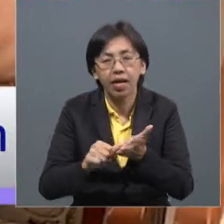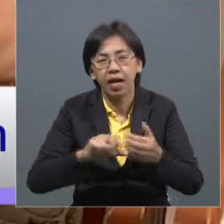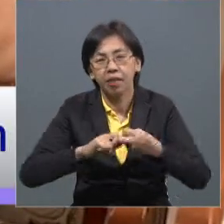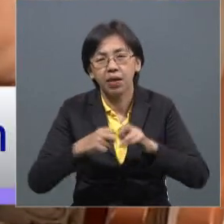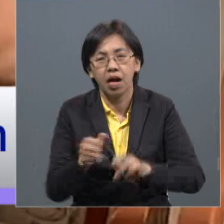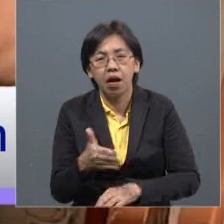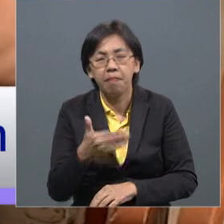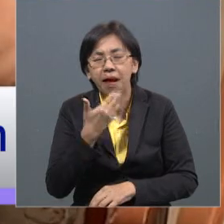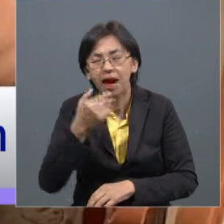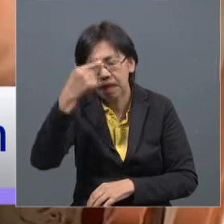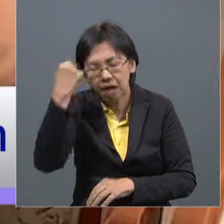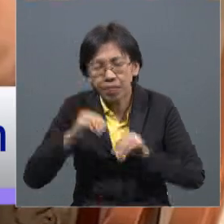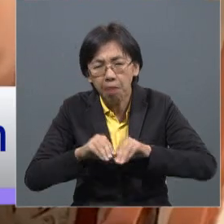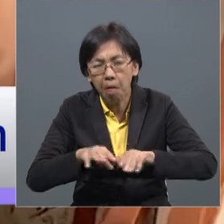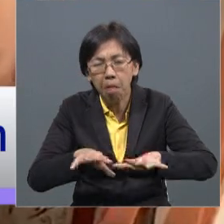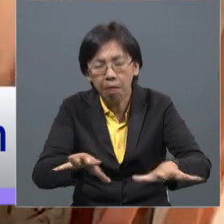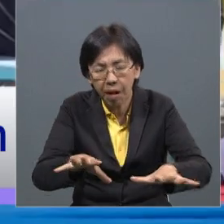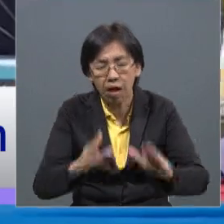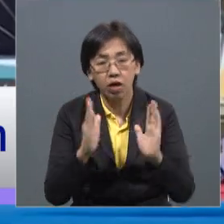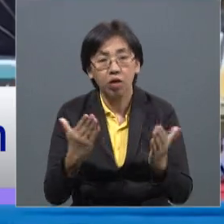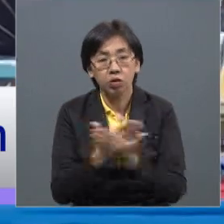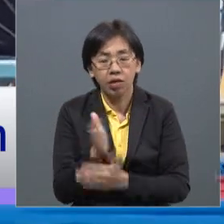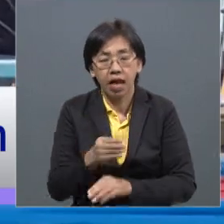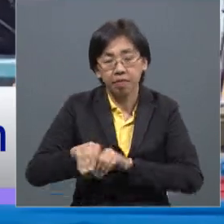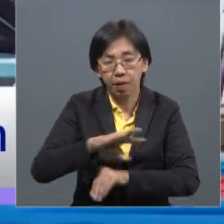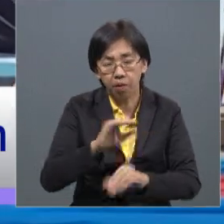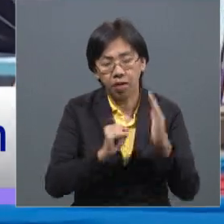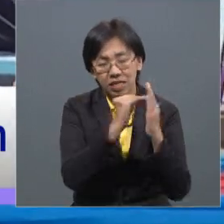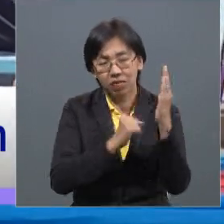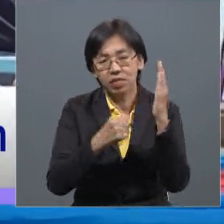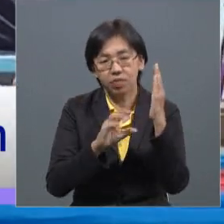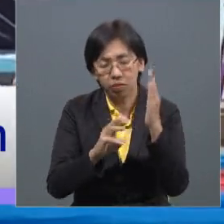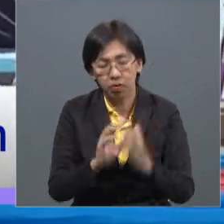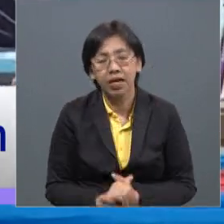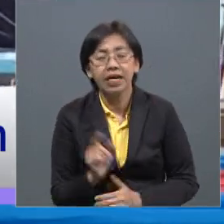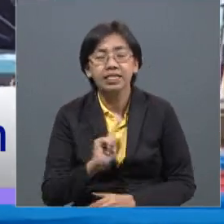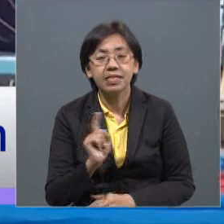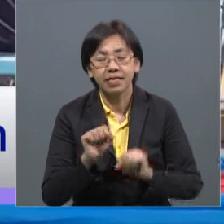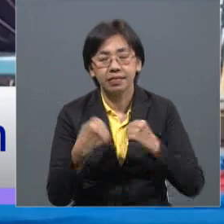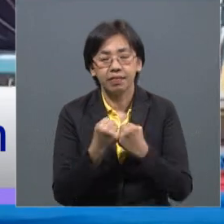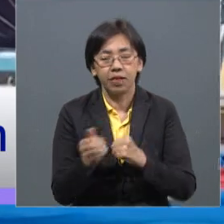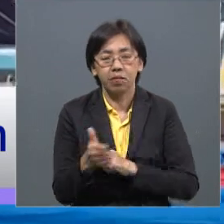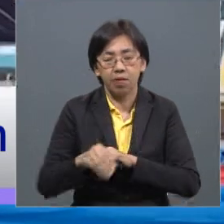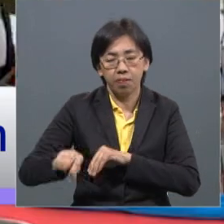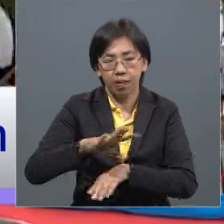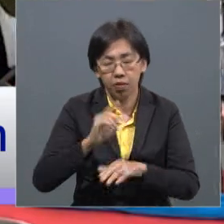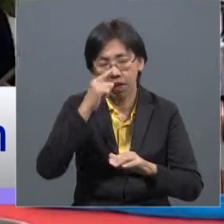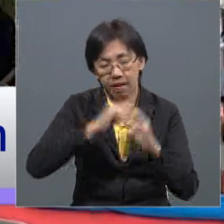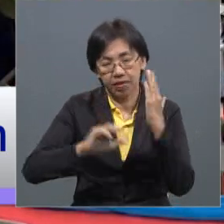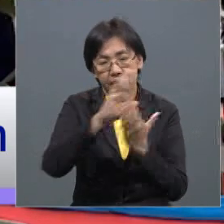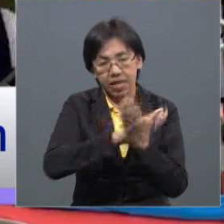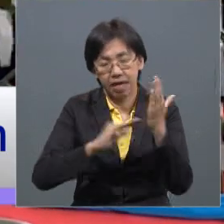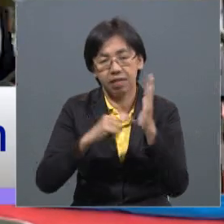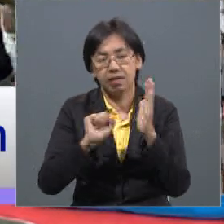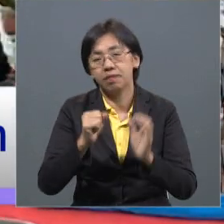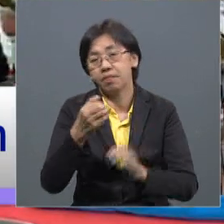หมอคาดำกับผู้แทนสมาคมประมงจาก 16จังหวัดที่บริเวณที่ทำการสมาคมการประมงแห่งประเทศไทยที่สมุทรสาคร